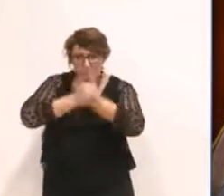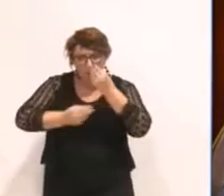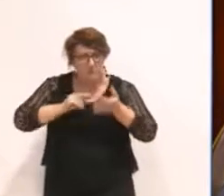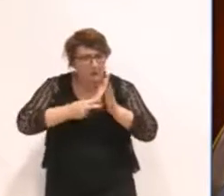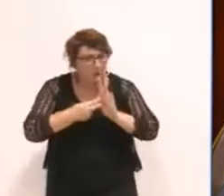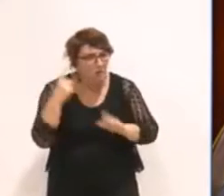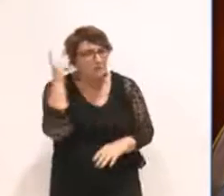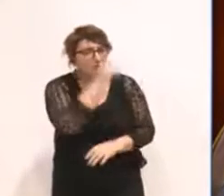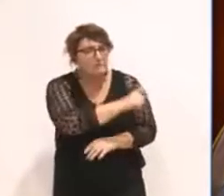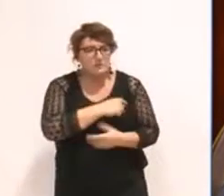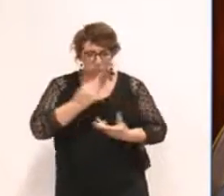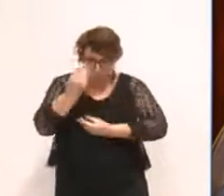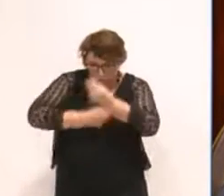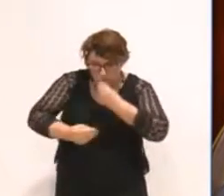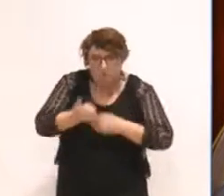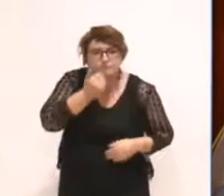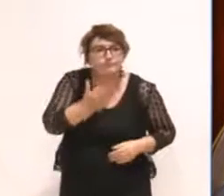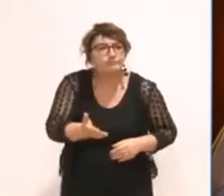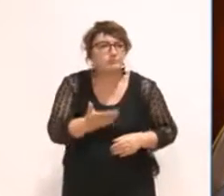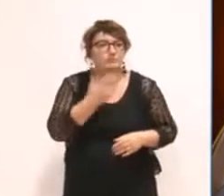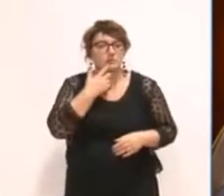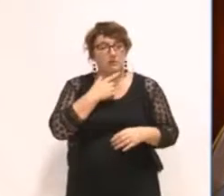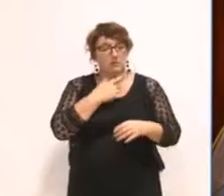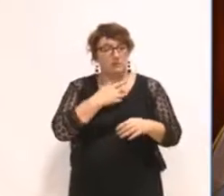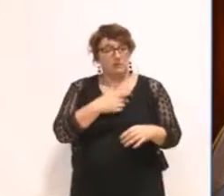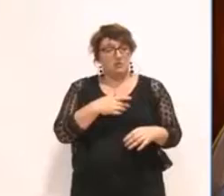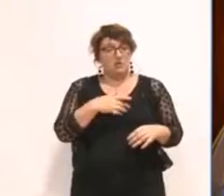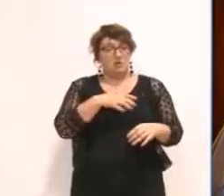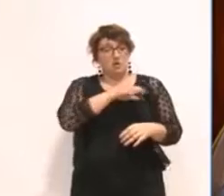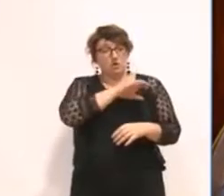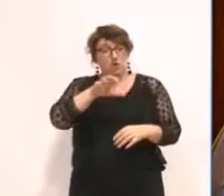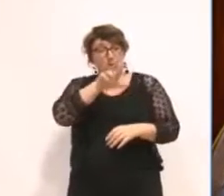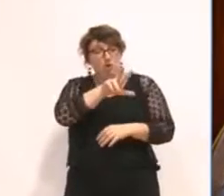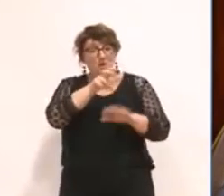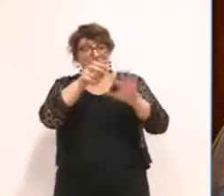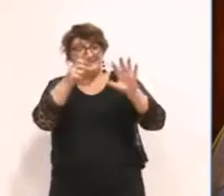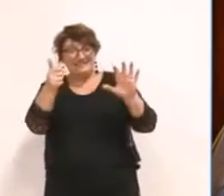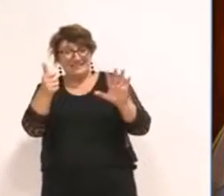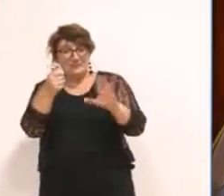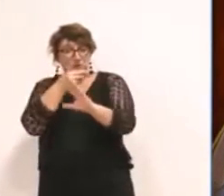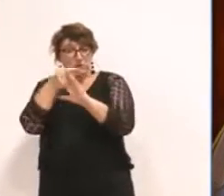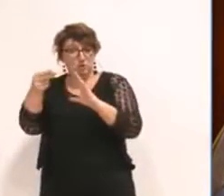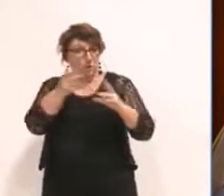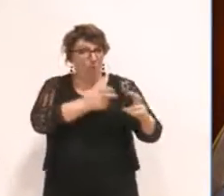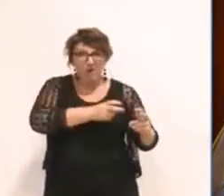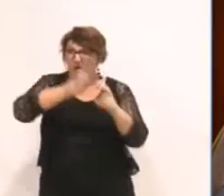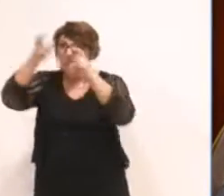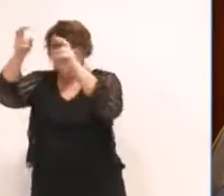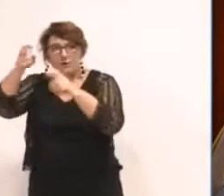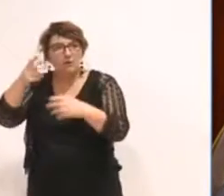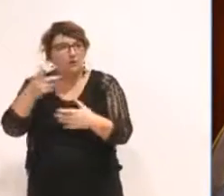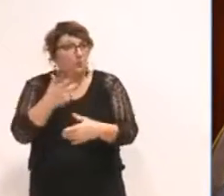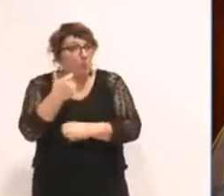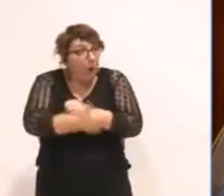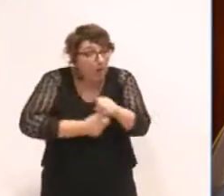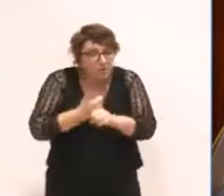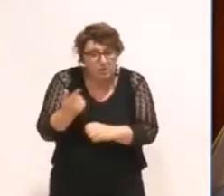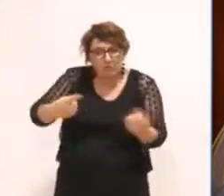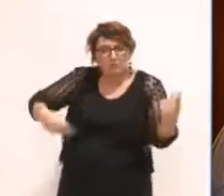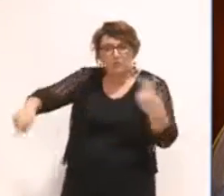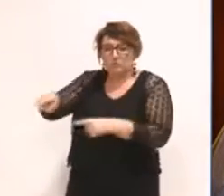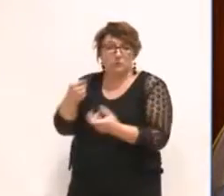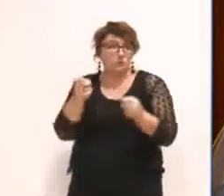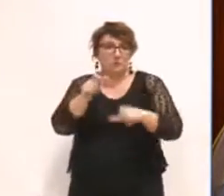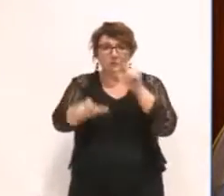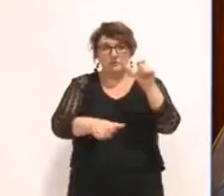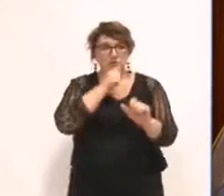Le triplement de 36 € à 136 € pour un abonnement annuel risque d'en conduire bon nombre à y renoncer.